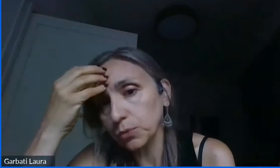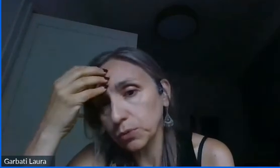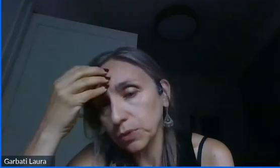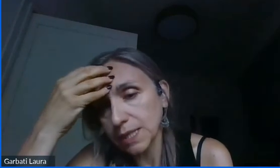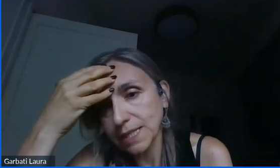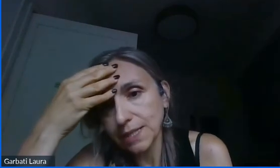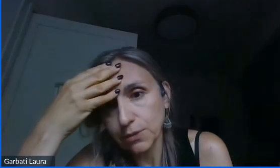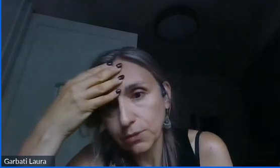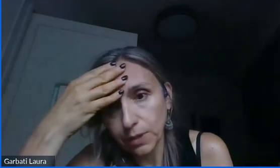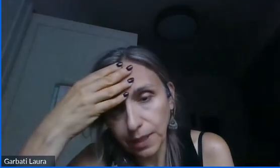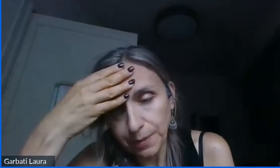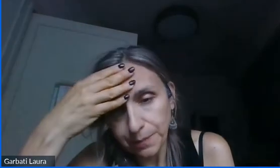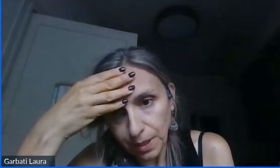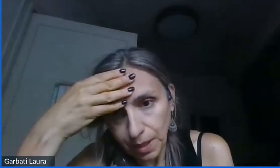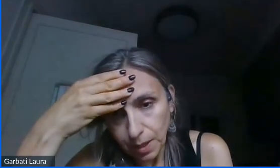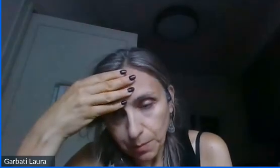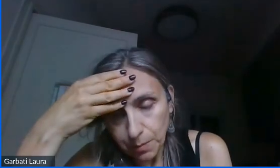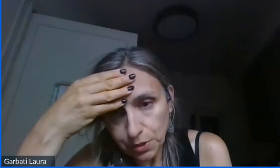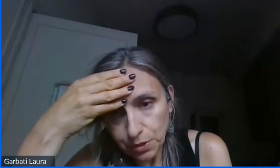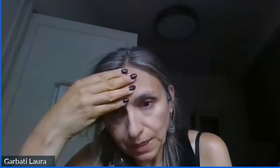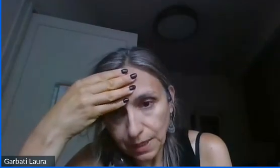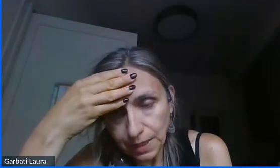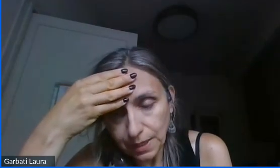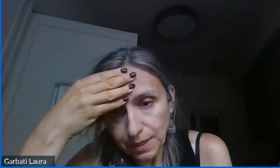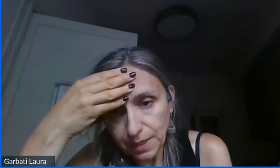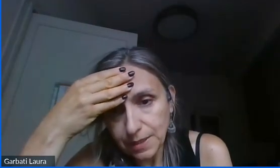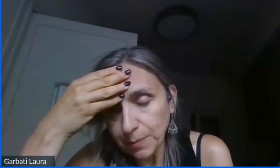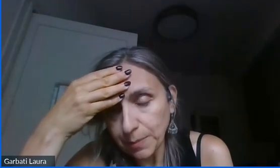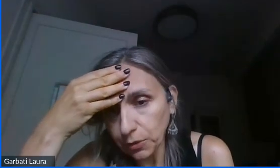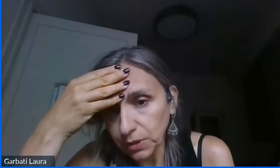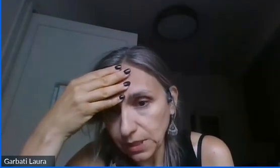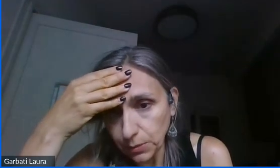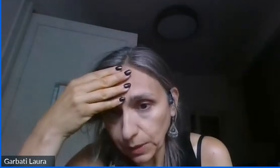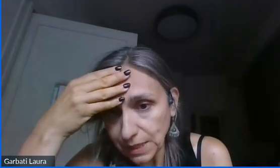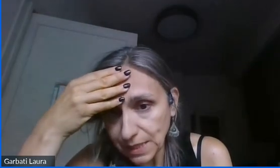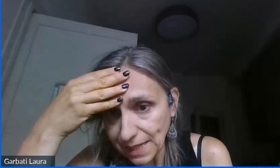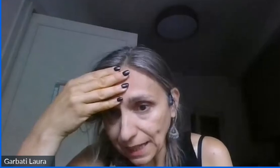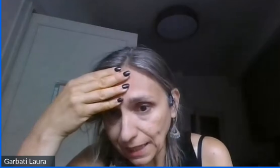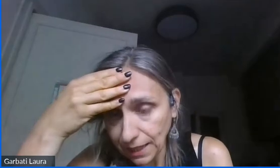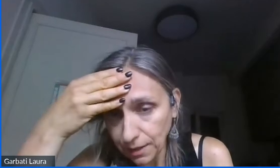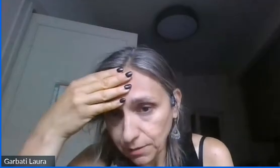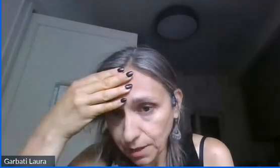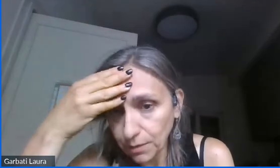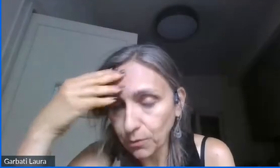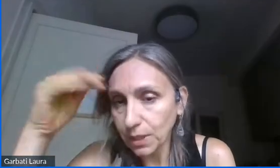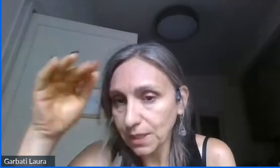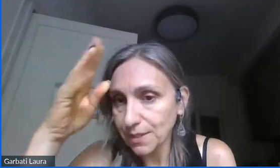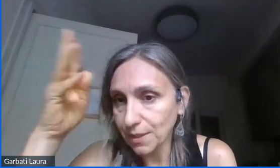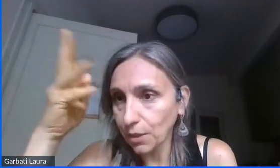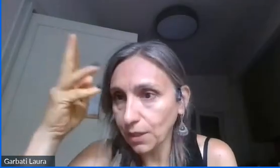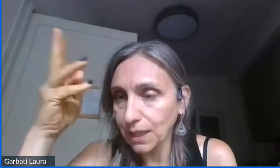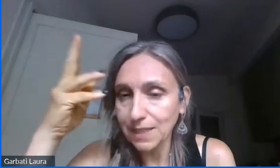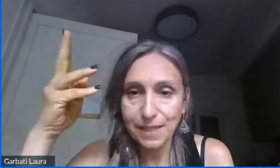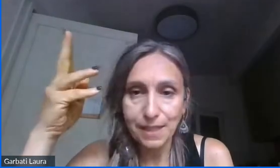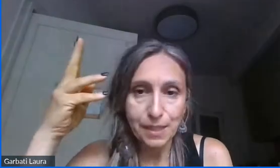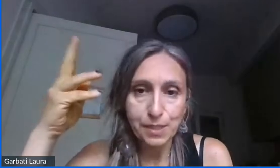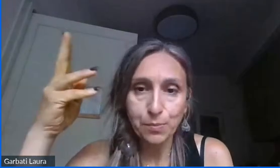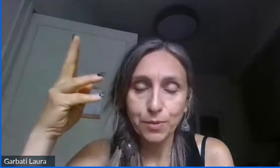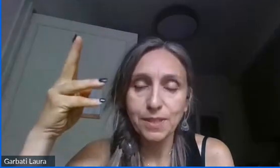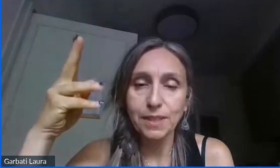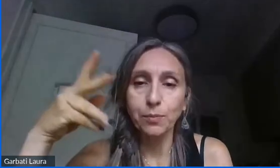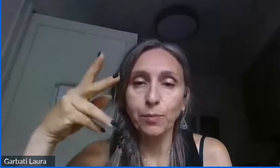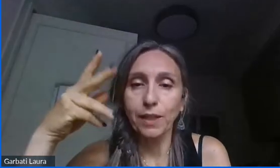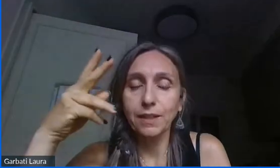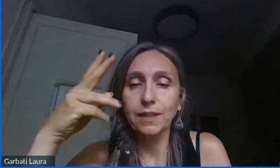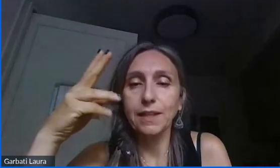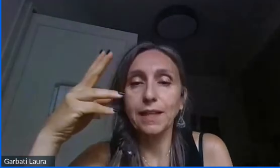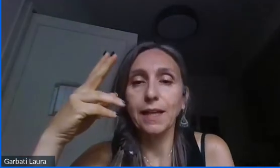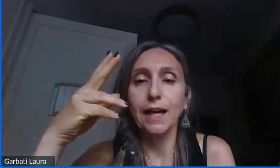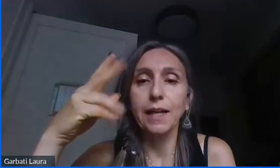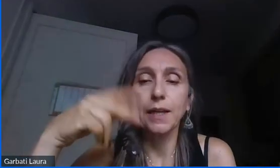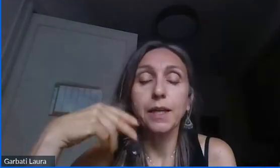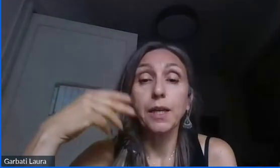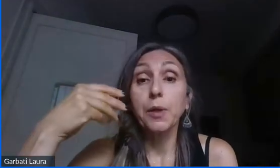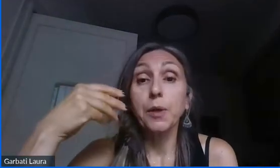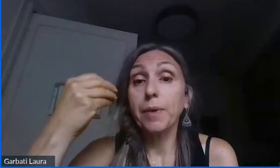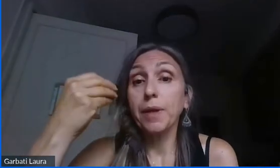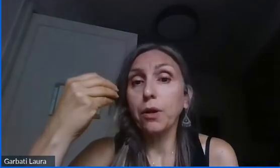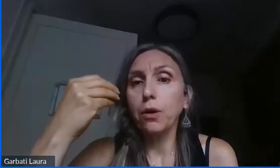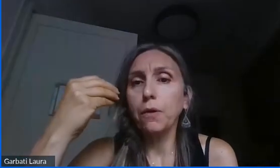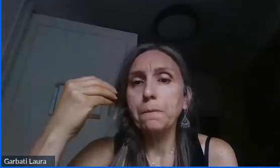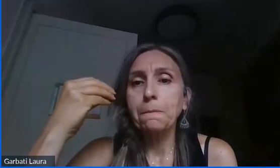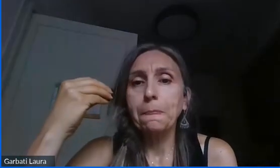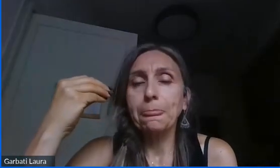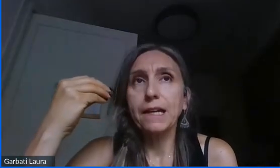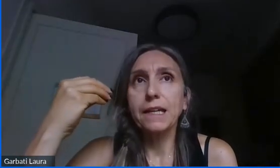alcuni spunti, nel senso che bisogna sempre contestualizzare, che non vuole essere una classica risposta dipende del